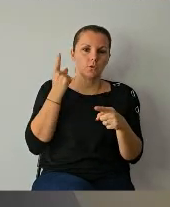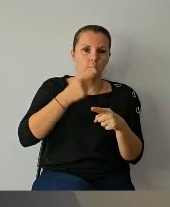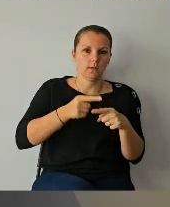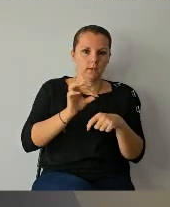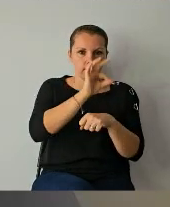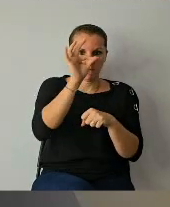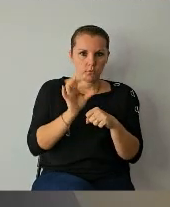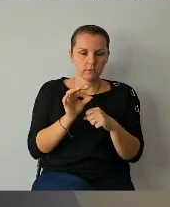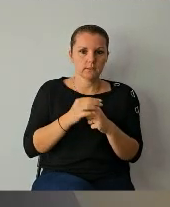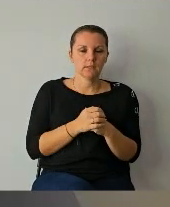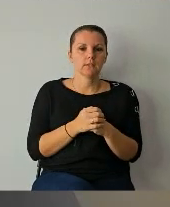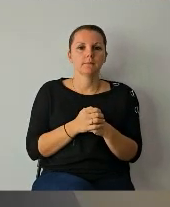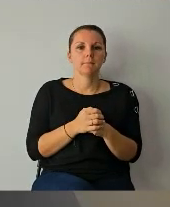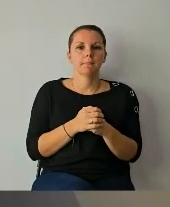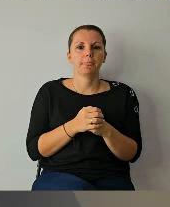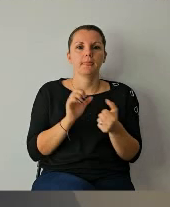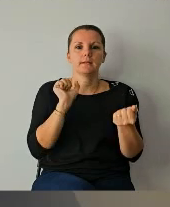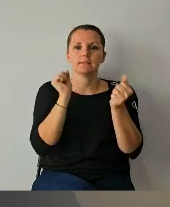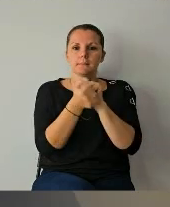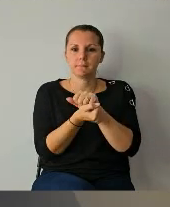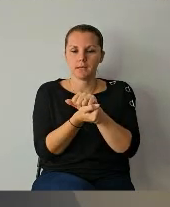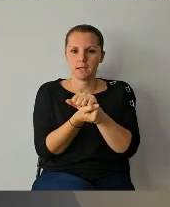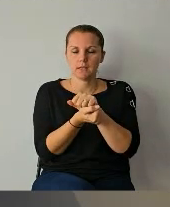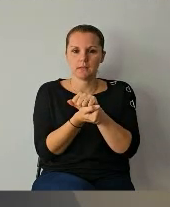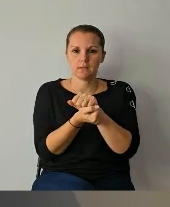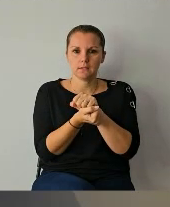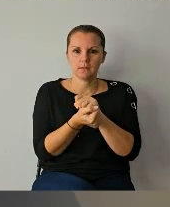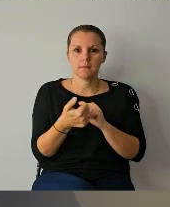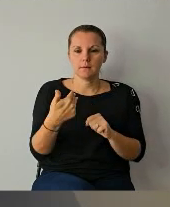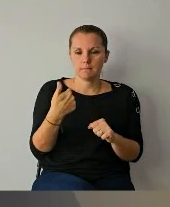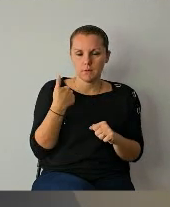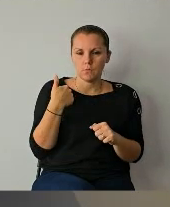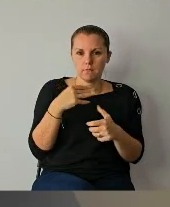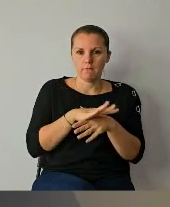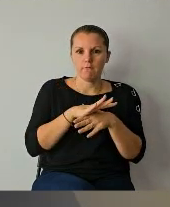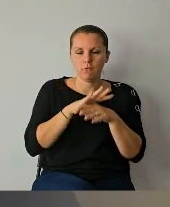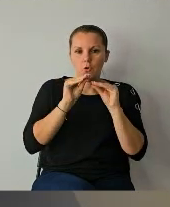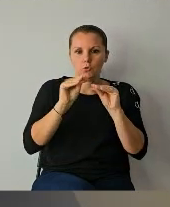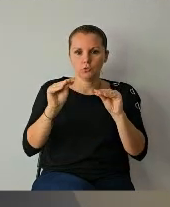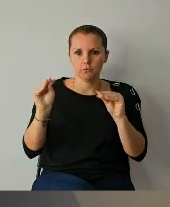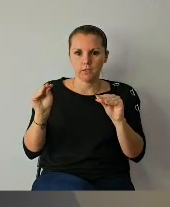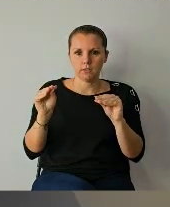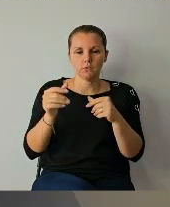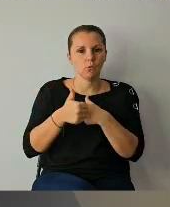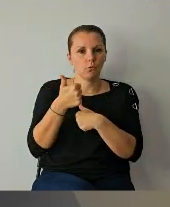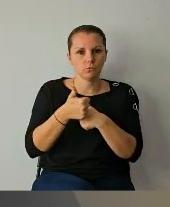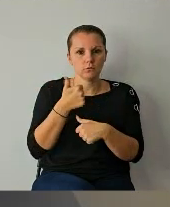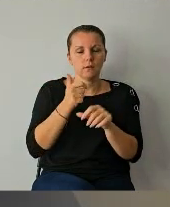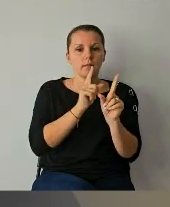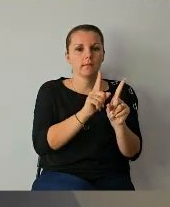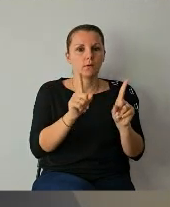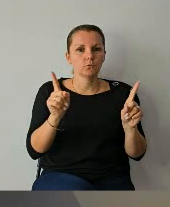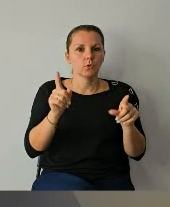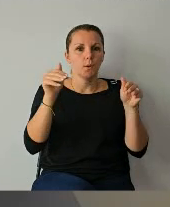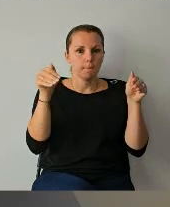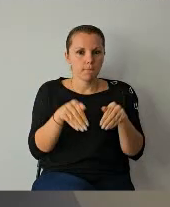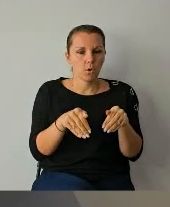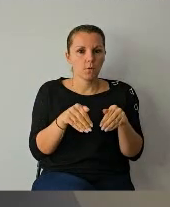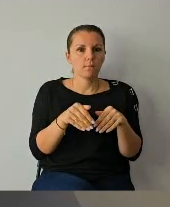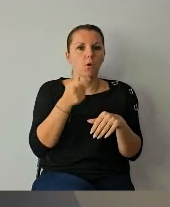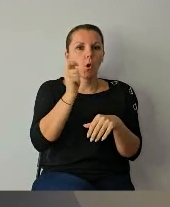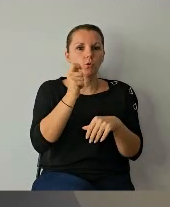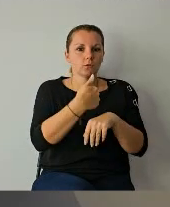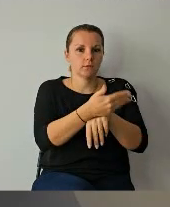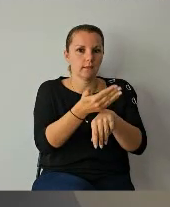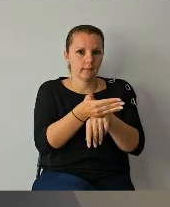że zmiany, które nastąpiły w oświacie, polegają na tym, że na przykład nauczyciele mogą mieć godziny dzisiaj